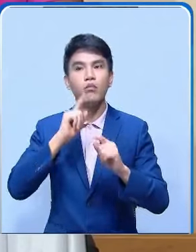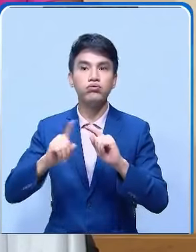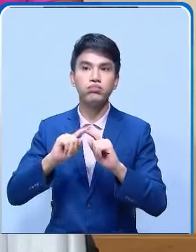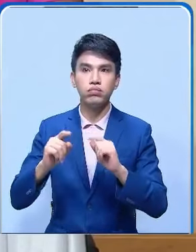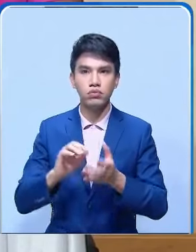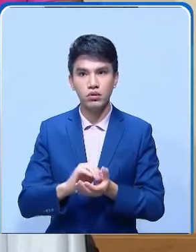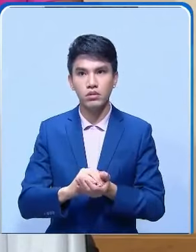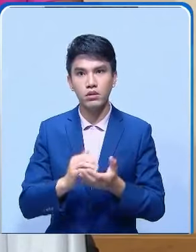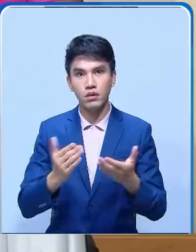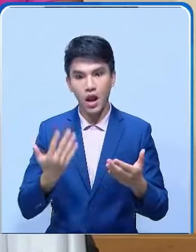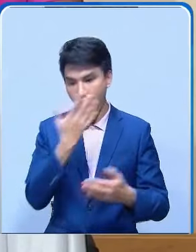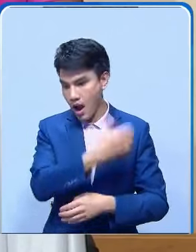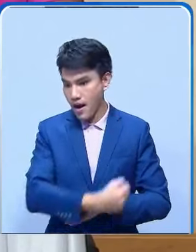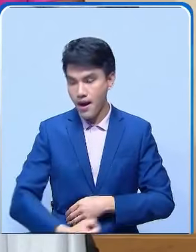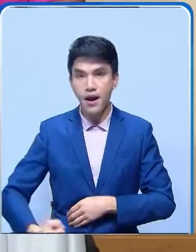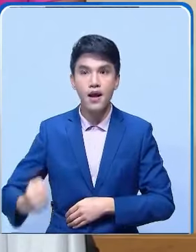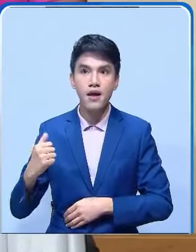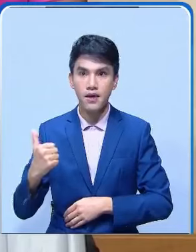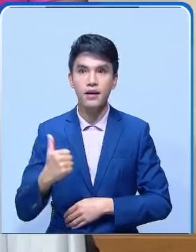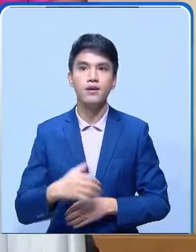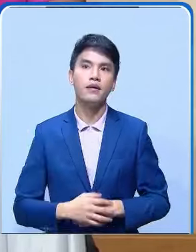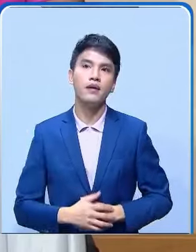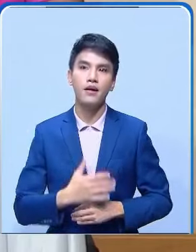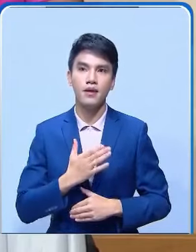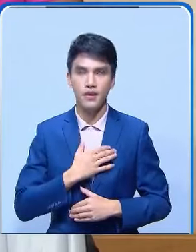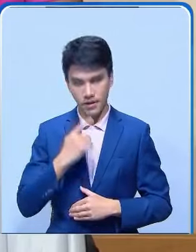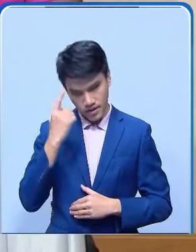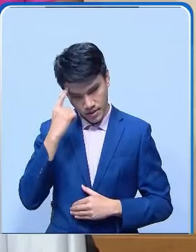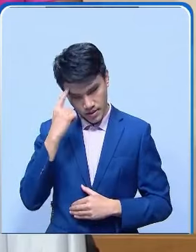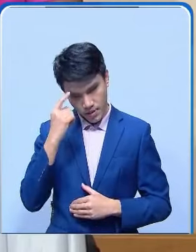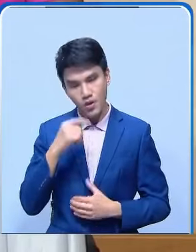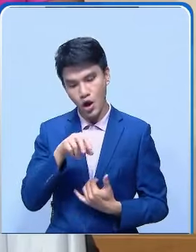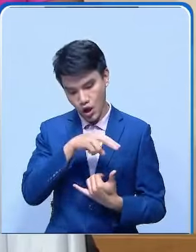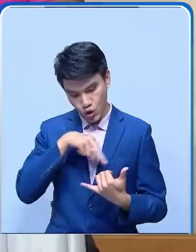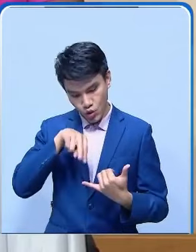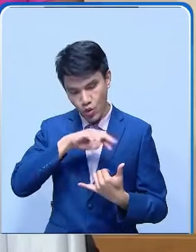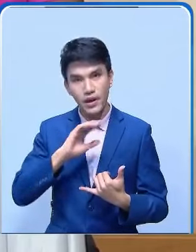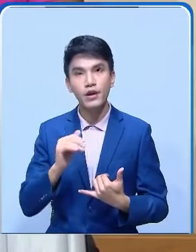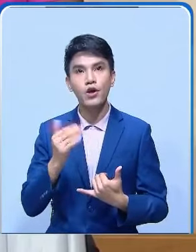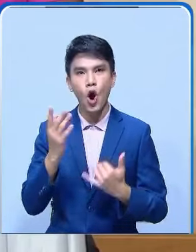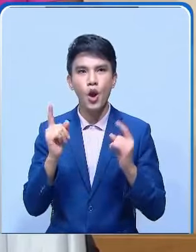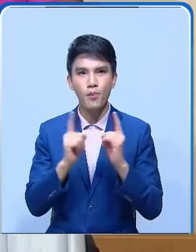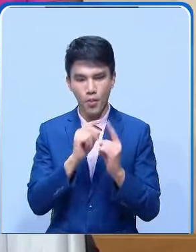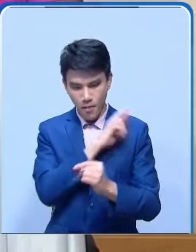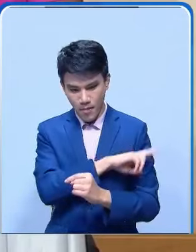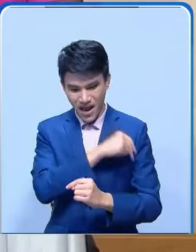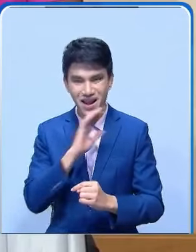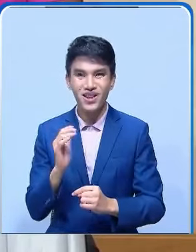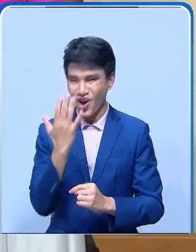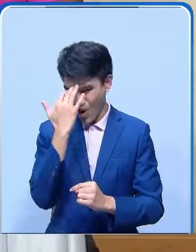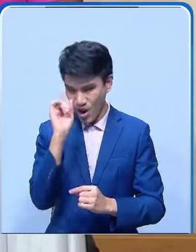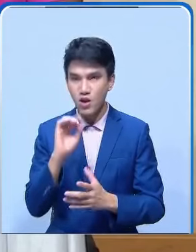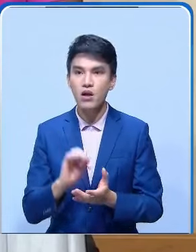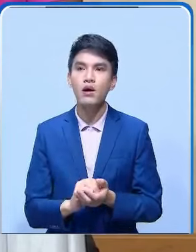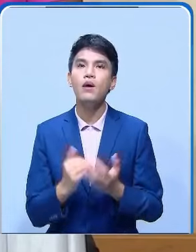อาการแลท่านยังแข็งแรงไม่มีอาการเนี่ยผมว่านะครับมาตรวจมาหาหมอดีกว่านะครับเพราะว่ายังไม่